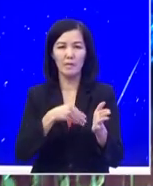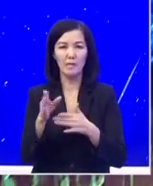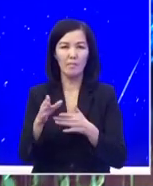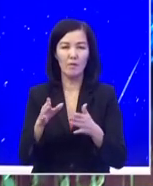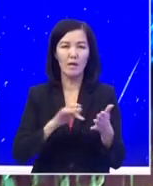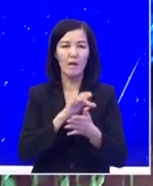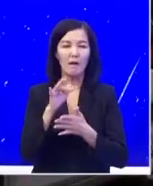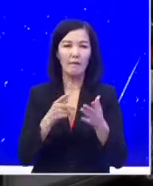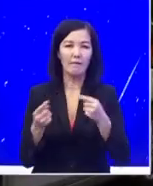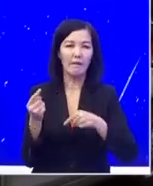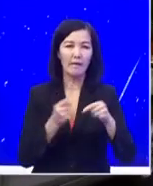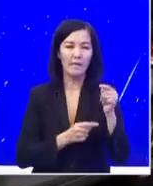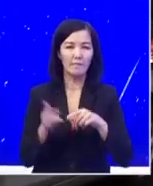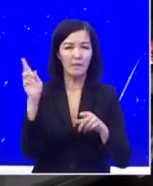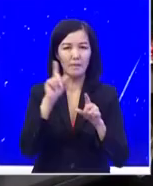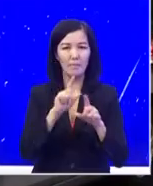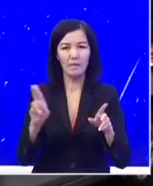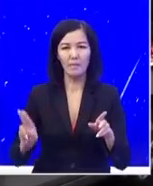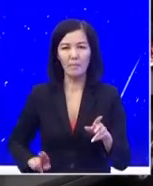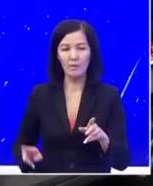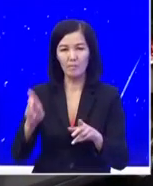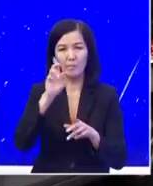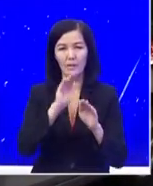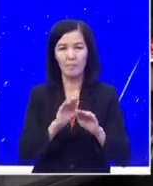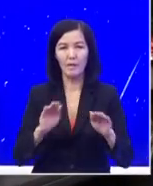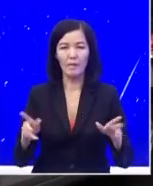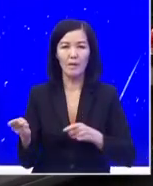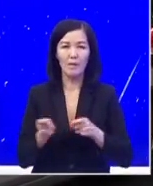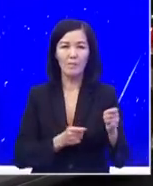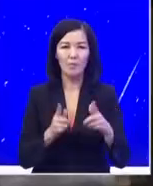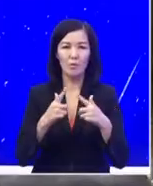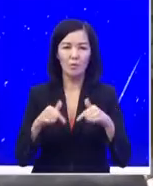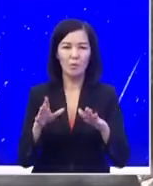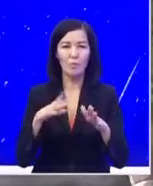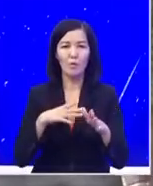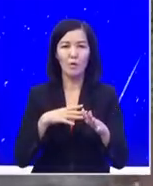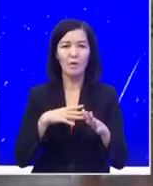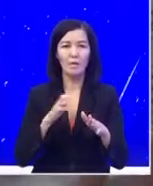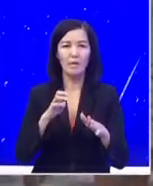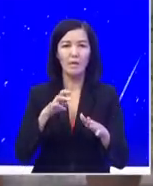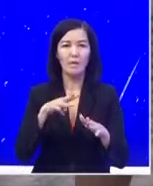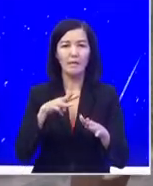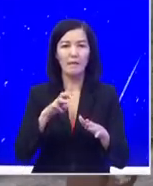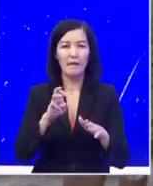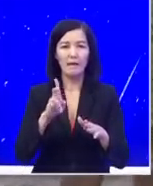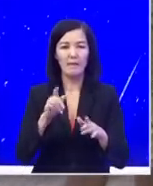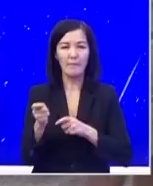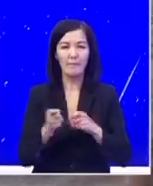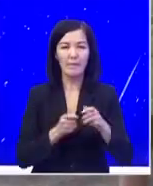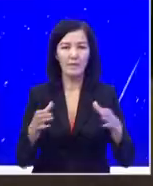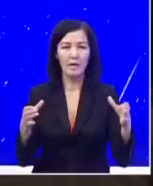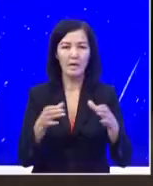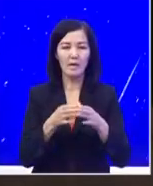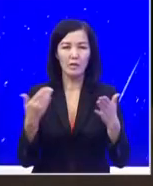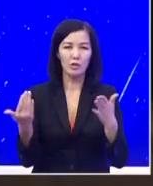қаладағы кәсіпкерлер, мектеп басшылары, мемлекеттік балабақша меңгерушілері ұйытқы болған. Дәурен Тәліпов бастаған жомарт жандар бүгін